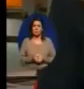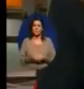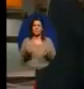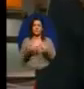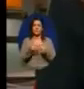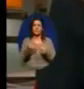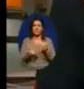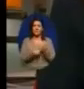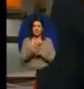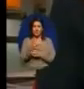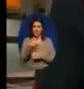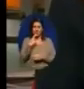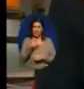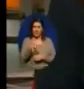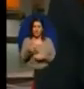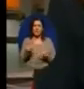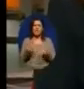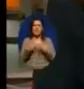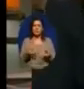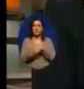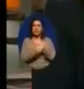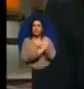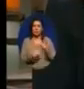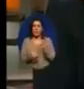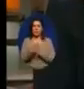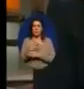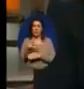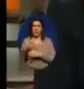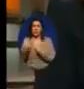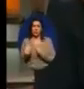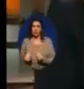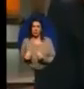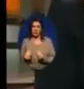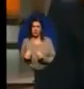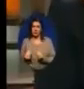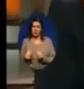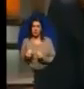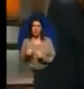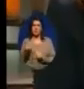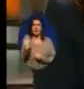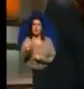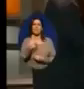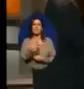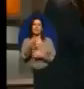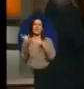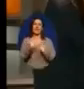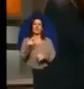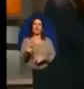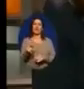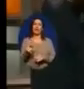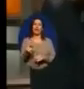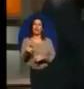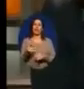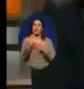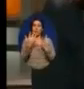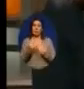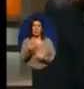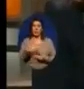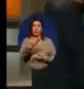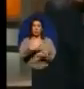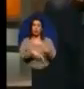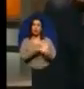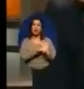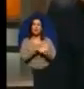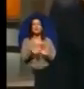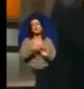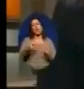בעניין הצמיחה. קודם כל לא יכול להיות שכשנתוני הצמיחה טובים, זה יהיה נתניהו שהביא אותם, וברגע שמתחילים להיות דוחות שליליים, זה בכלל לא